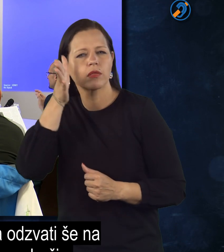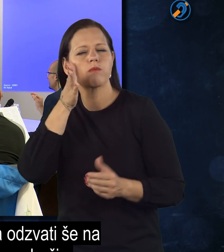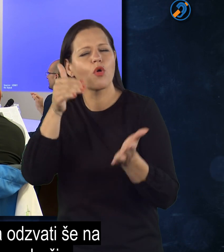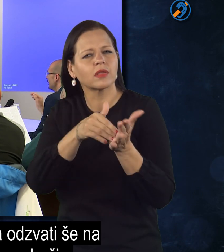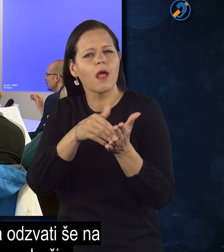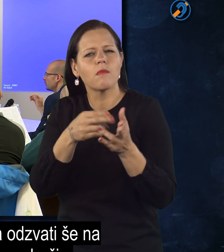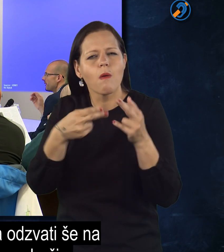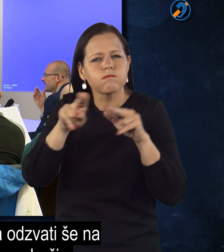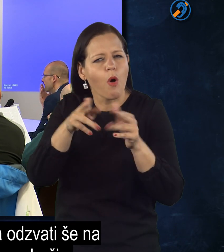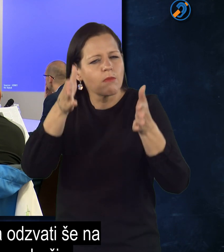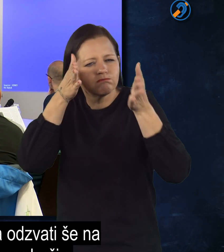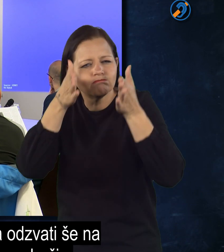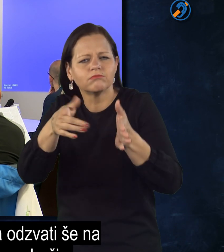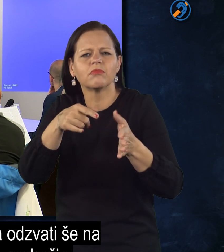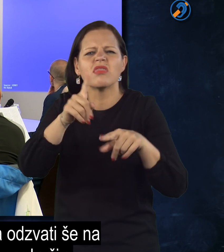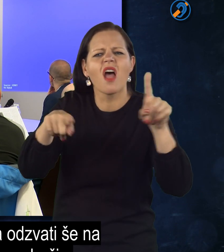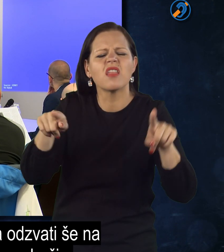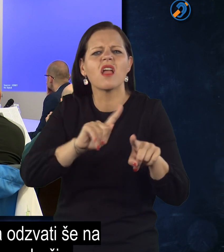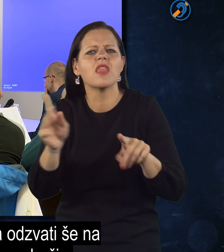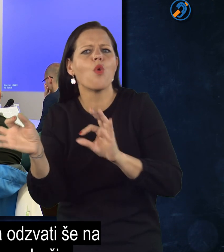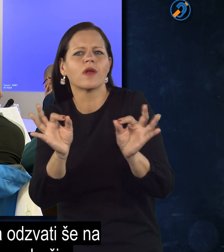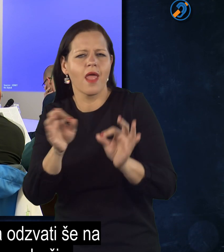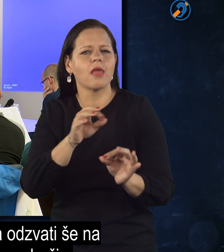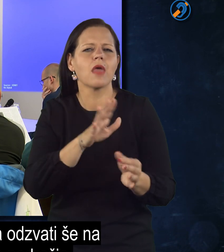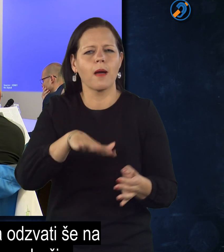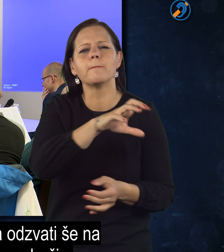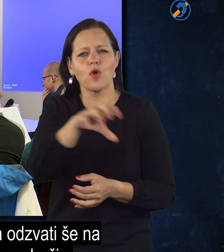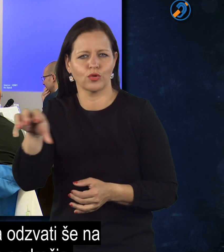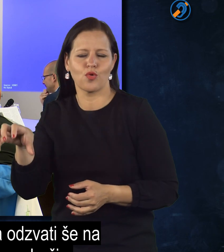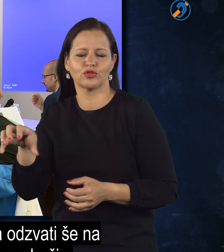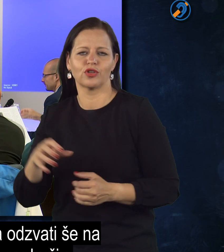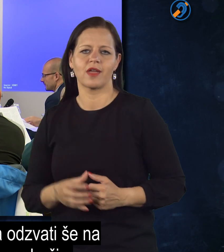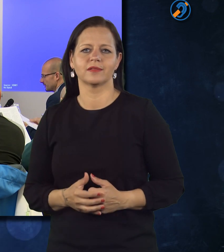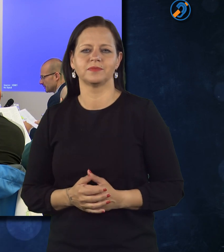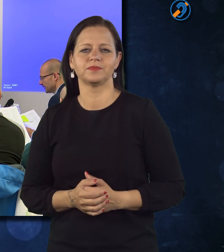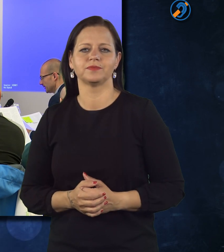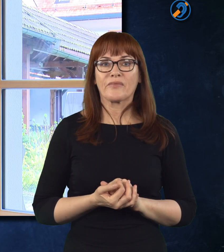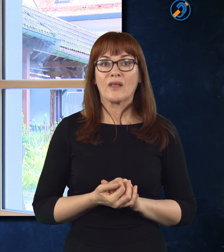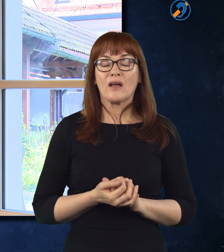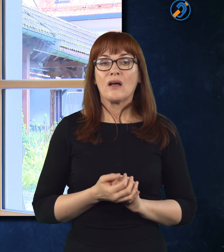V prihodnje se bo treba odzvati še na nekatera neurejena področja.